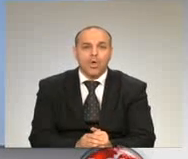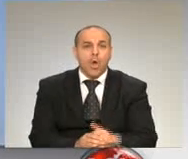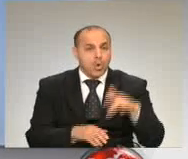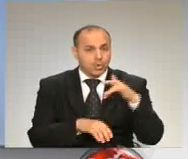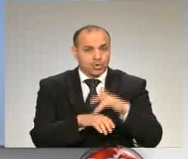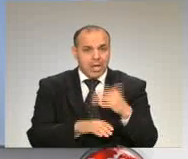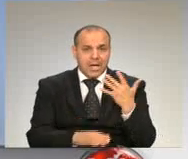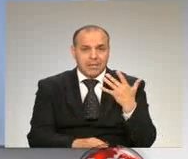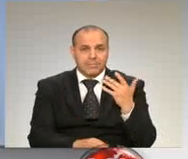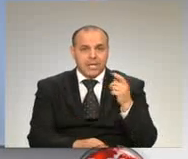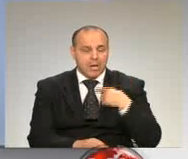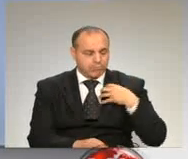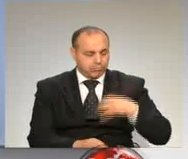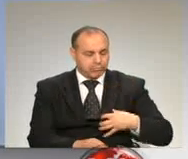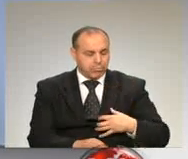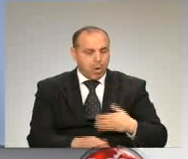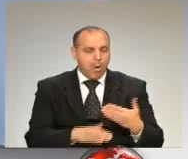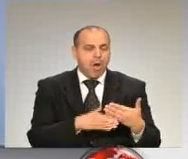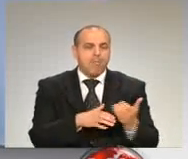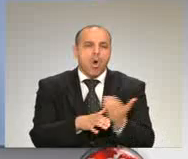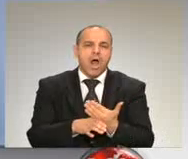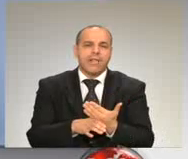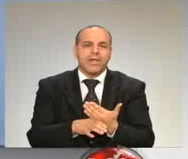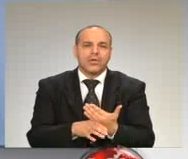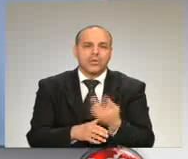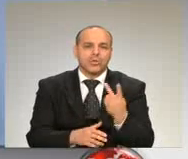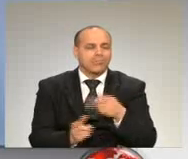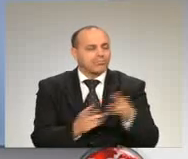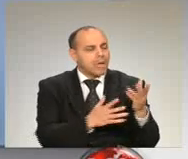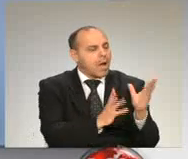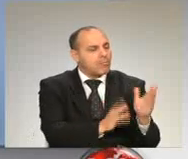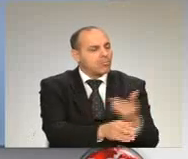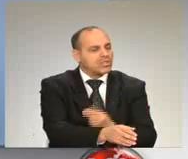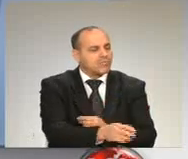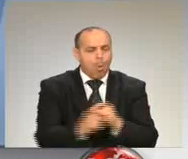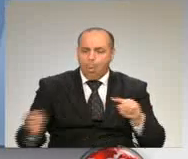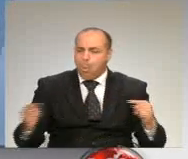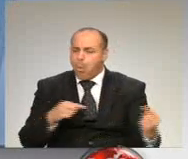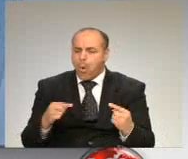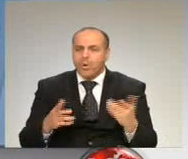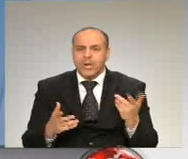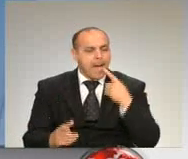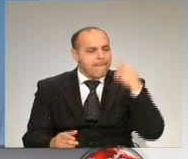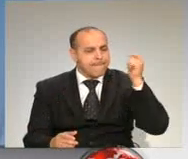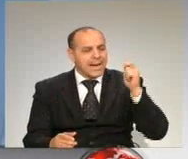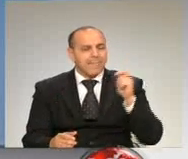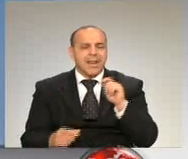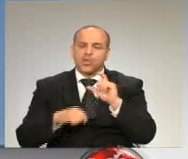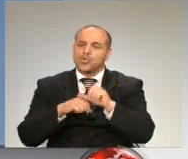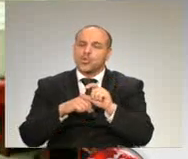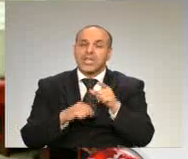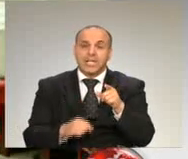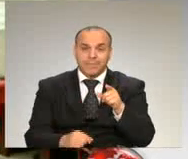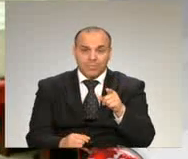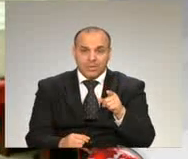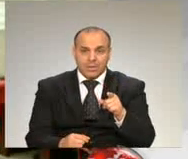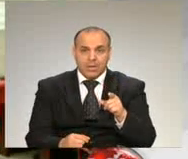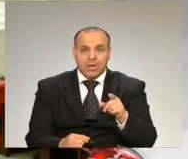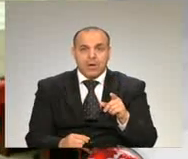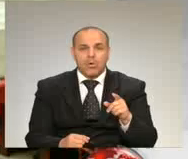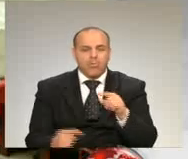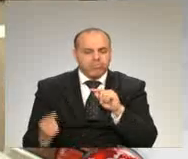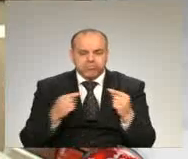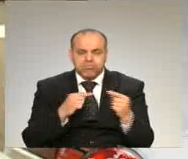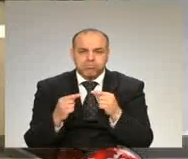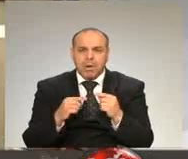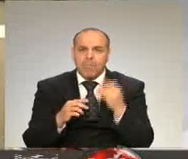أصيب 5 نواب من المعارضة، نقل 2 منهم إلى المستشفى أثناء شجار وقع في البرلمان التركي حينما تحول جدل